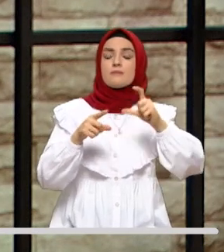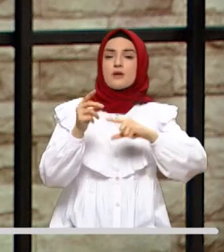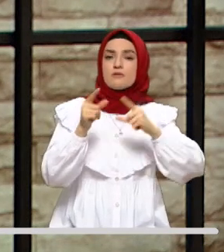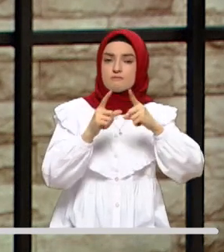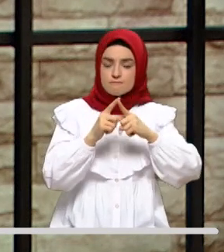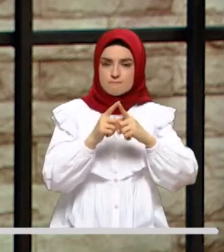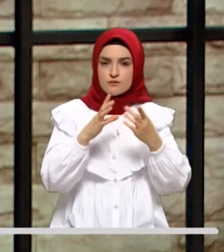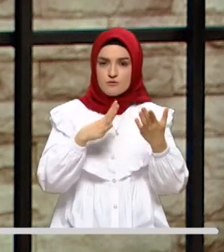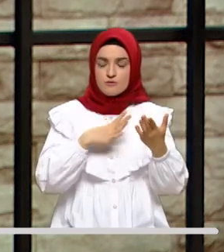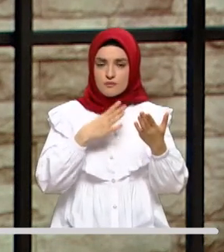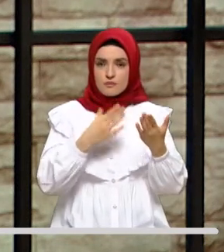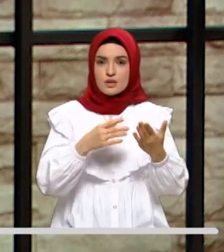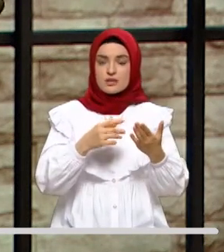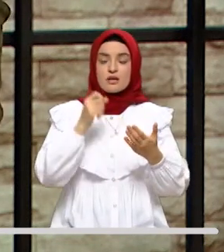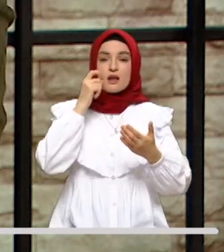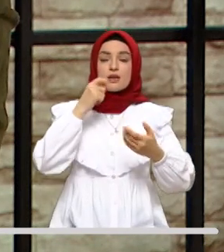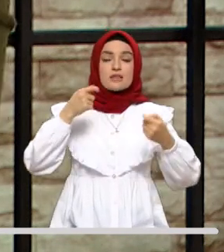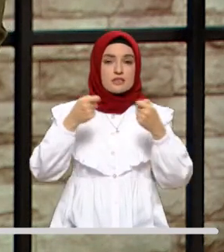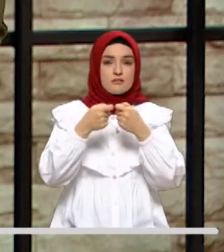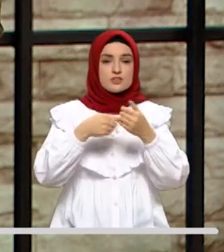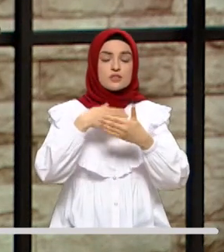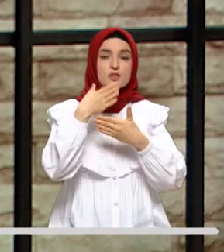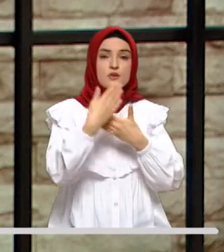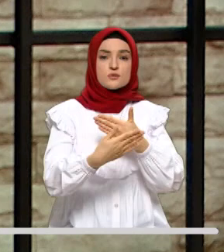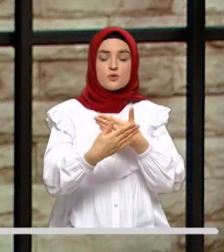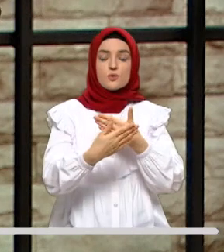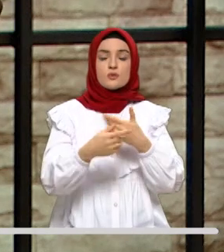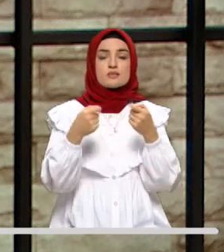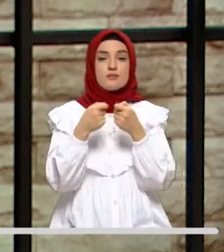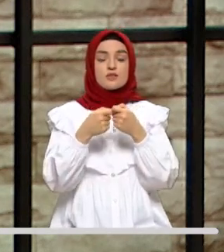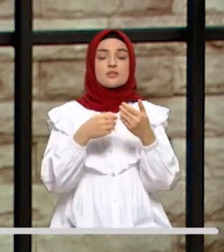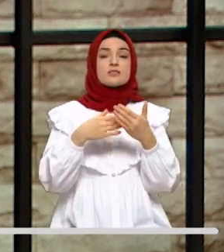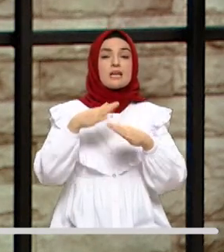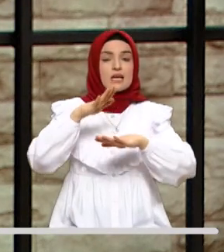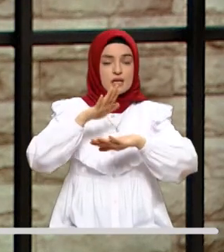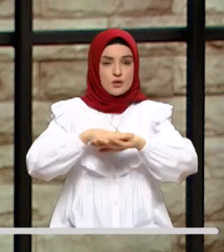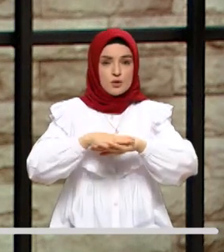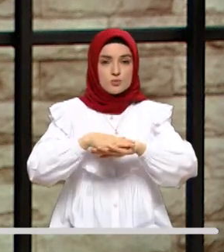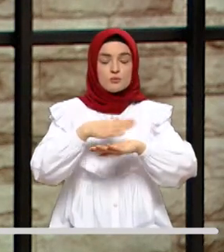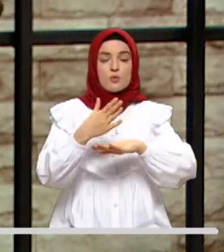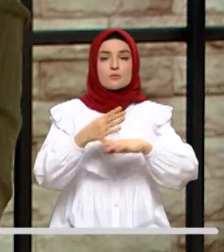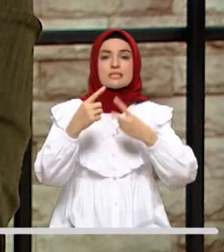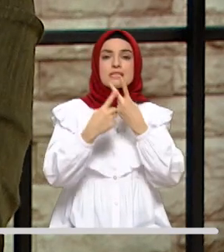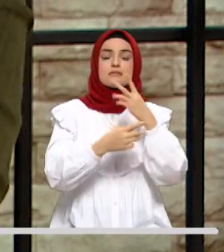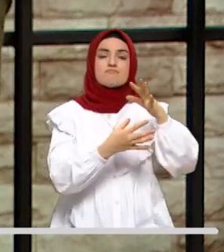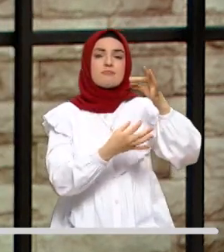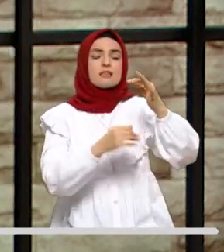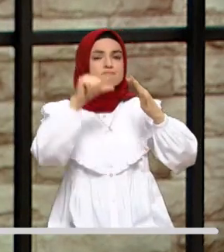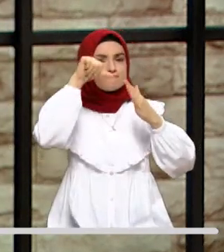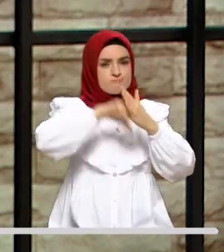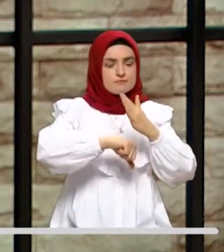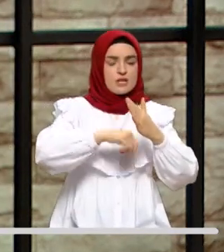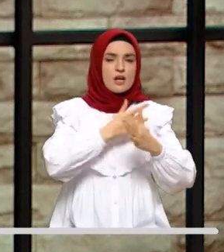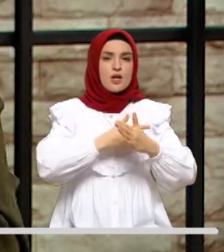1402 Ankara Savaşı'ndan sonra Timur'la Yıldırım Beyazıt harp etmiş, Yıldırım Beyazıt yenilmiş, Anadolu'da birlik